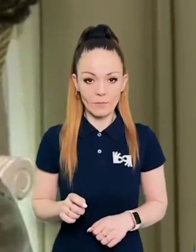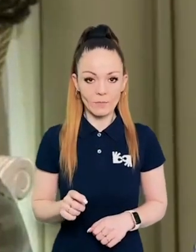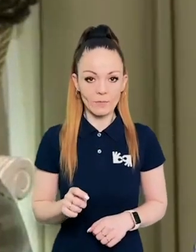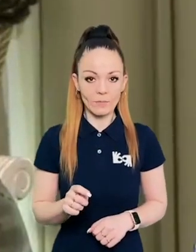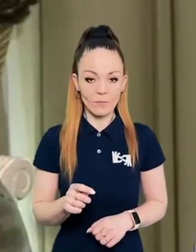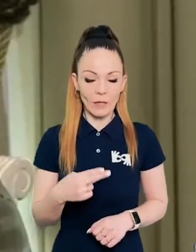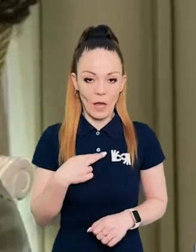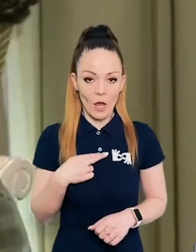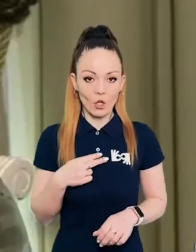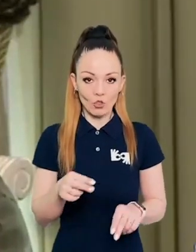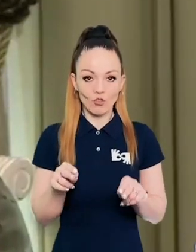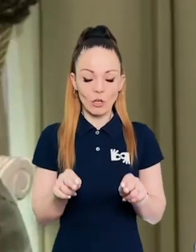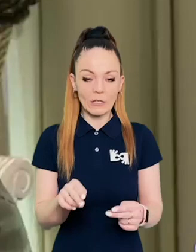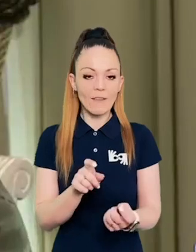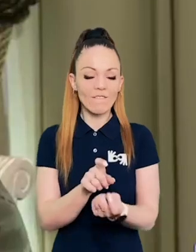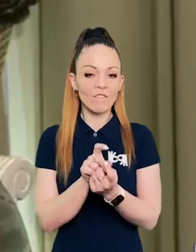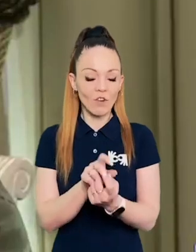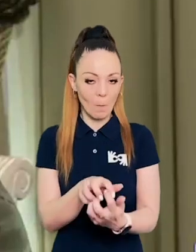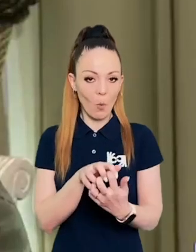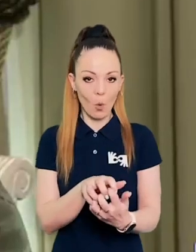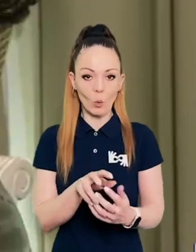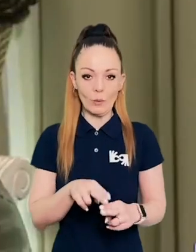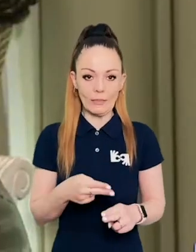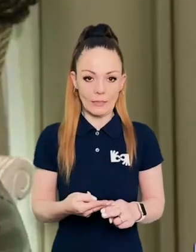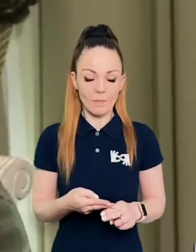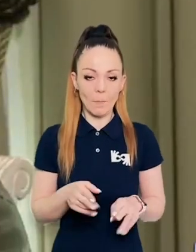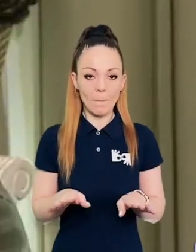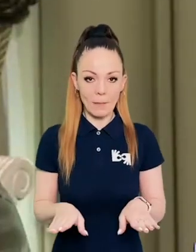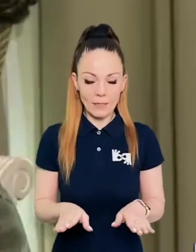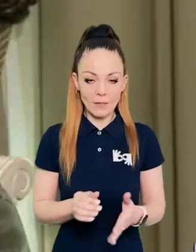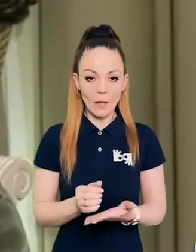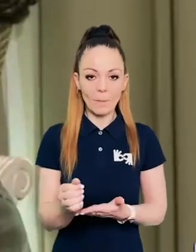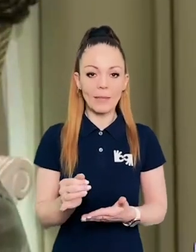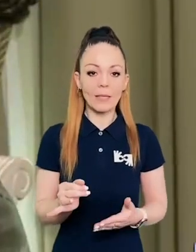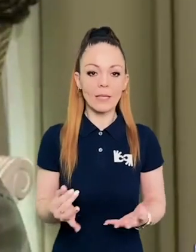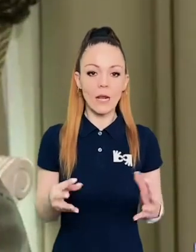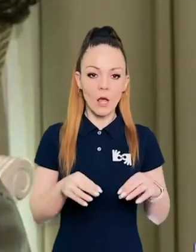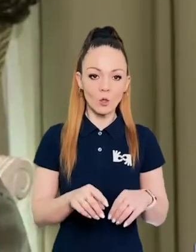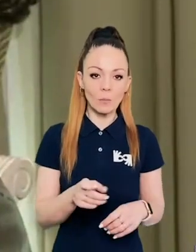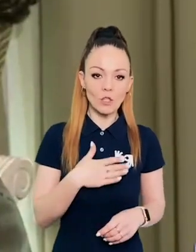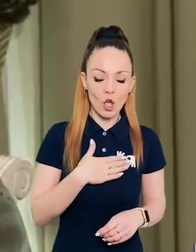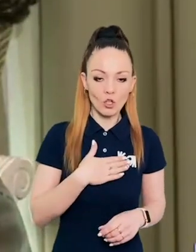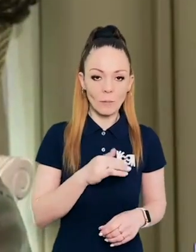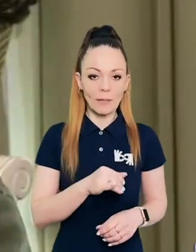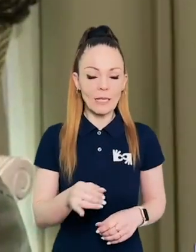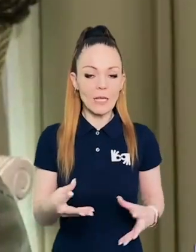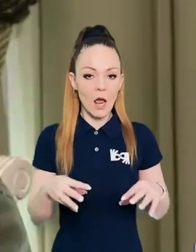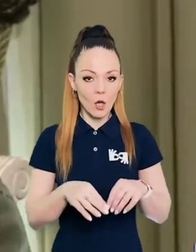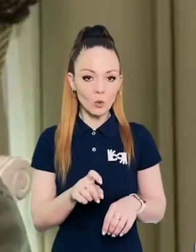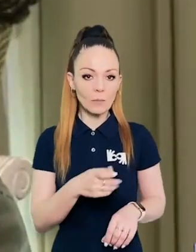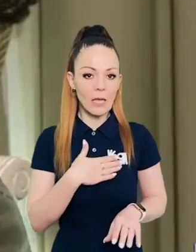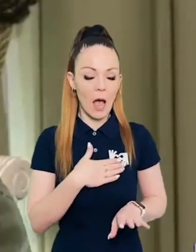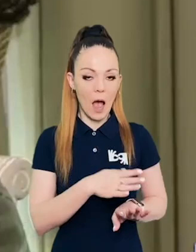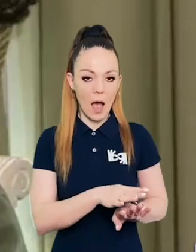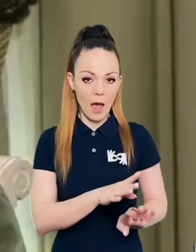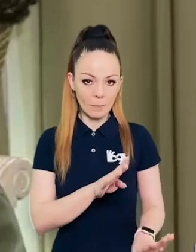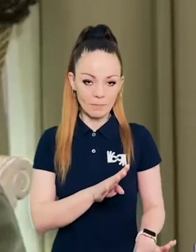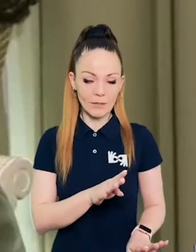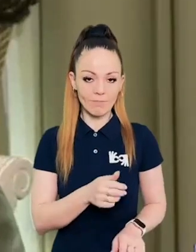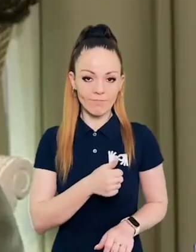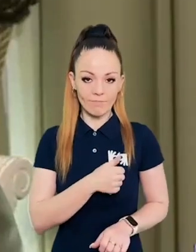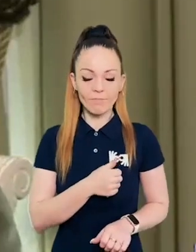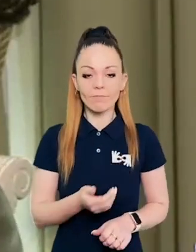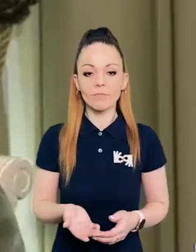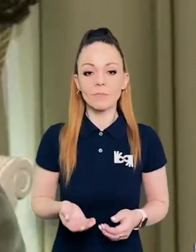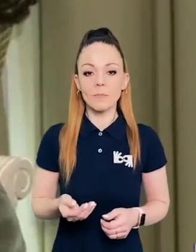України. Я чесно виборюю це місце разом з нашим народом і разом з армією. Усіма, тому що в цій